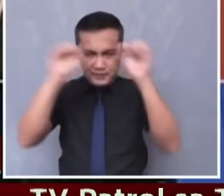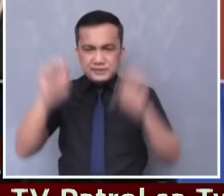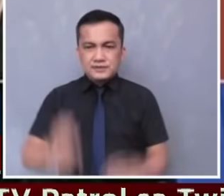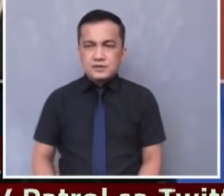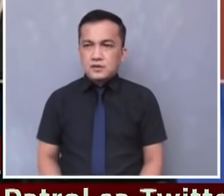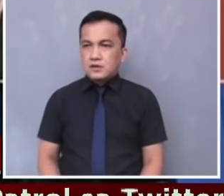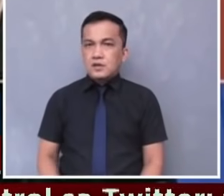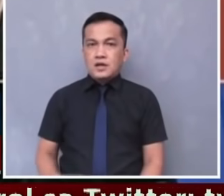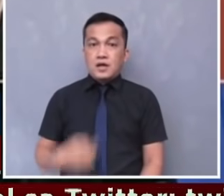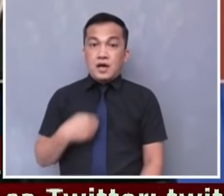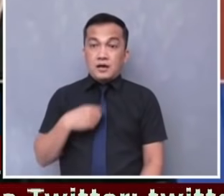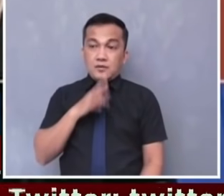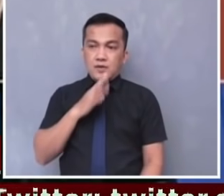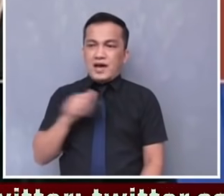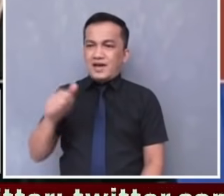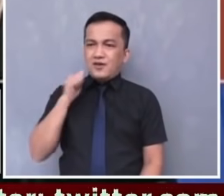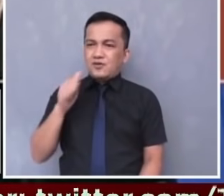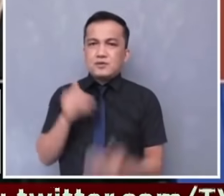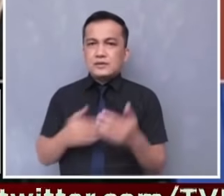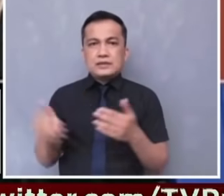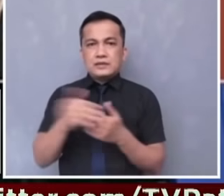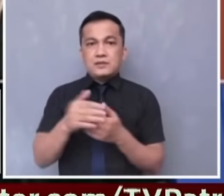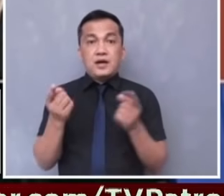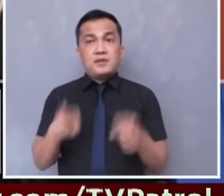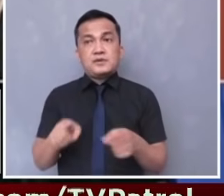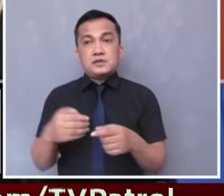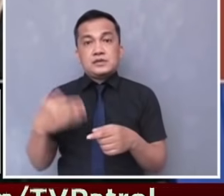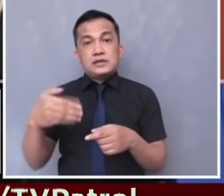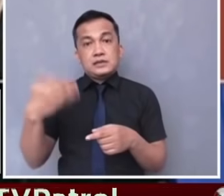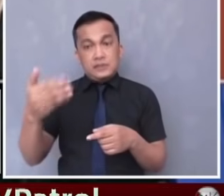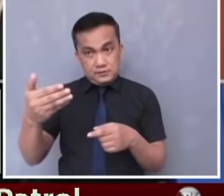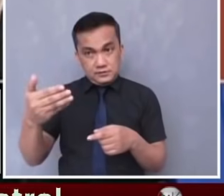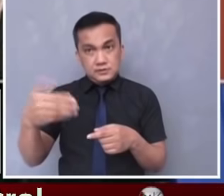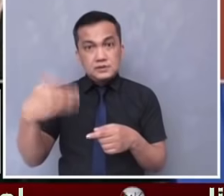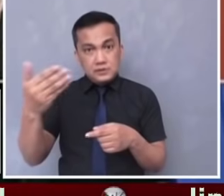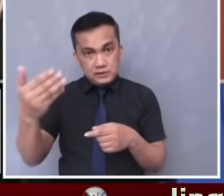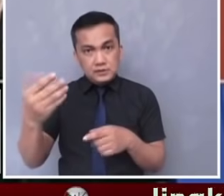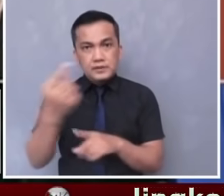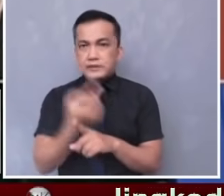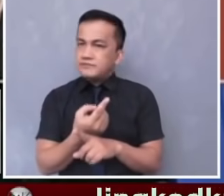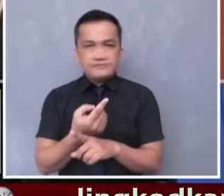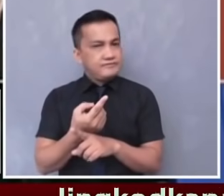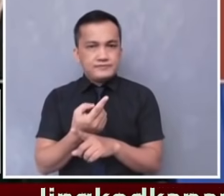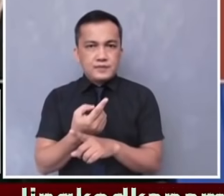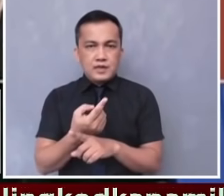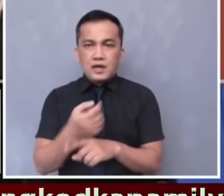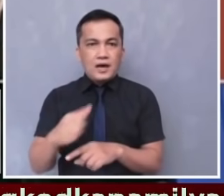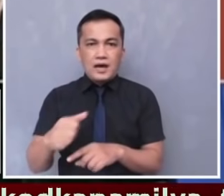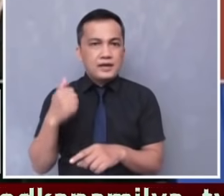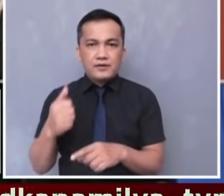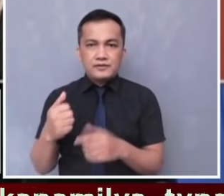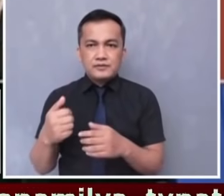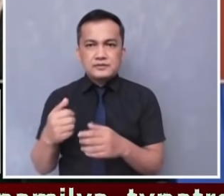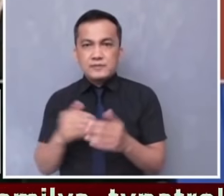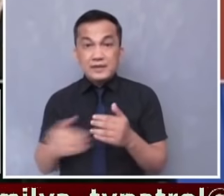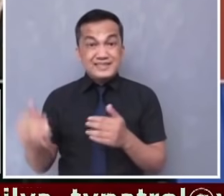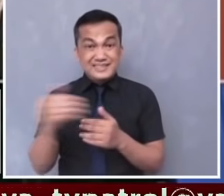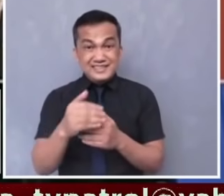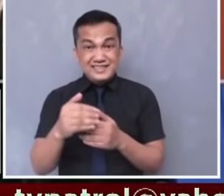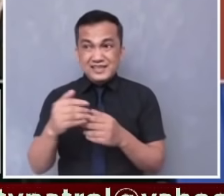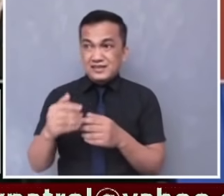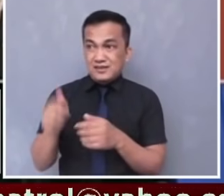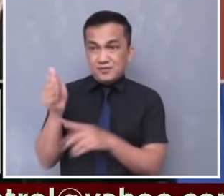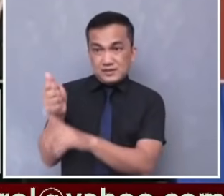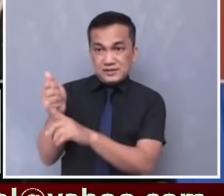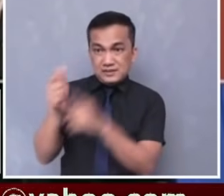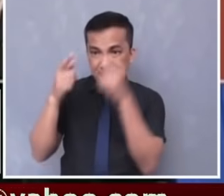ang mangyayari, no, sa susunod na araw, sa susunod na buwan, at ayaw ko rin pangunahan anong magiging desisyon ng